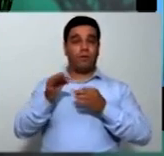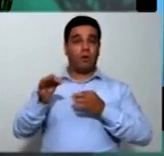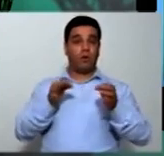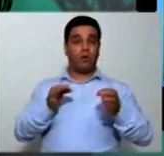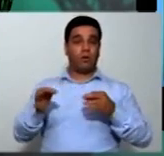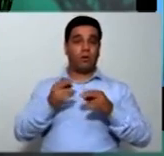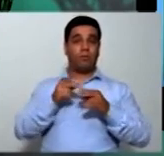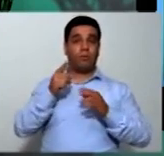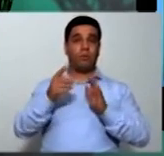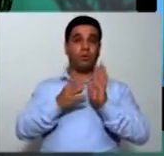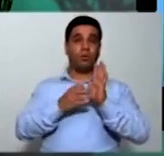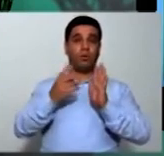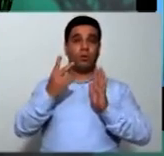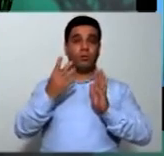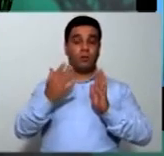viloyatlarida